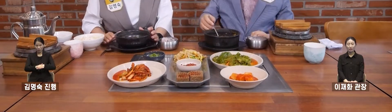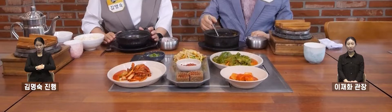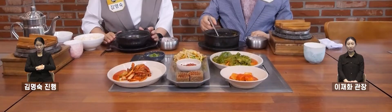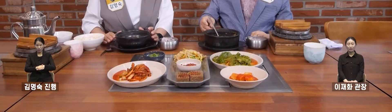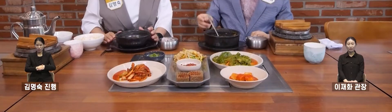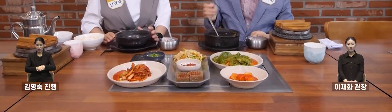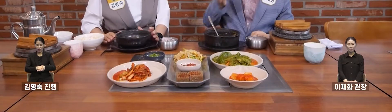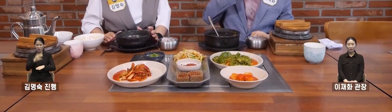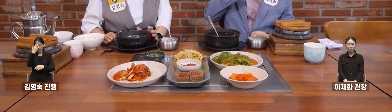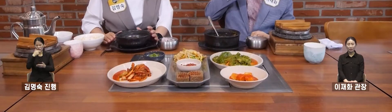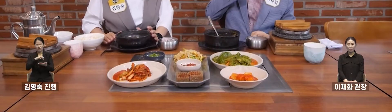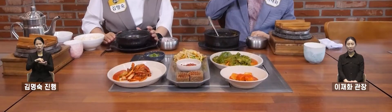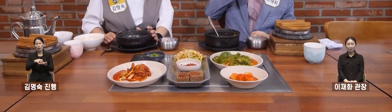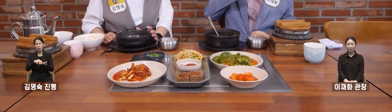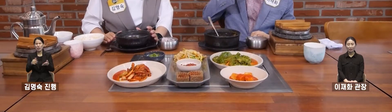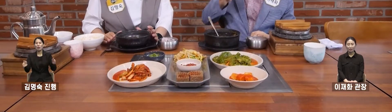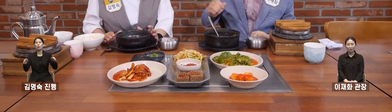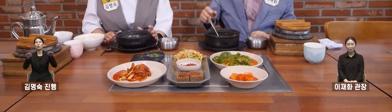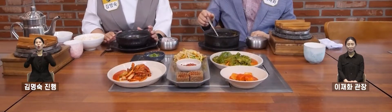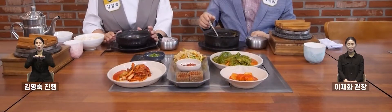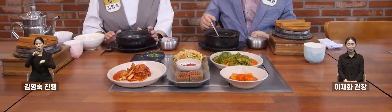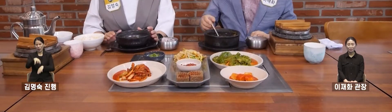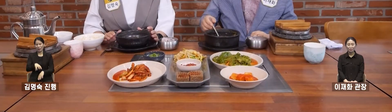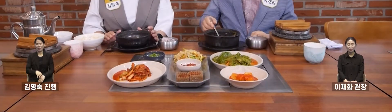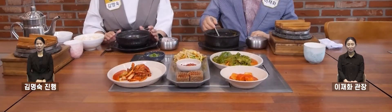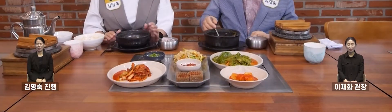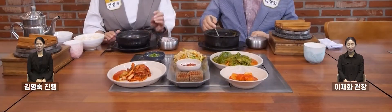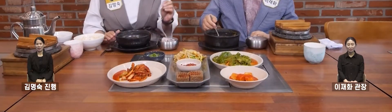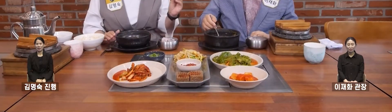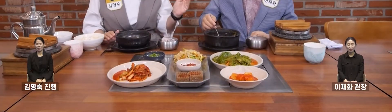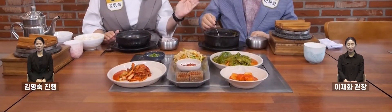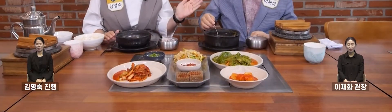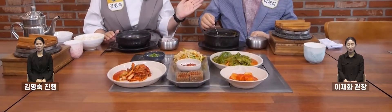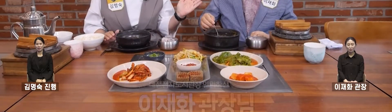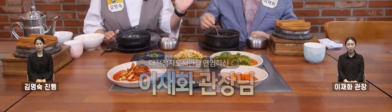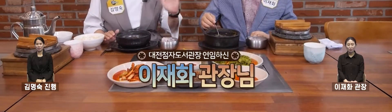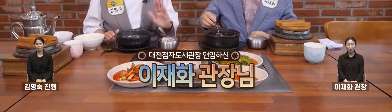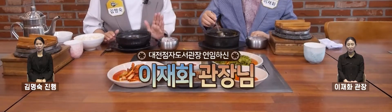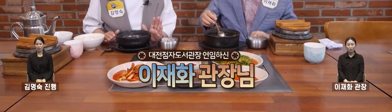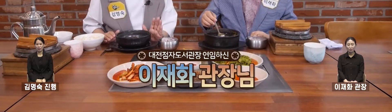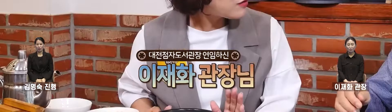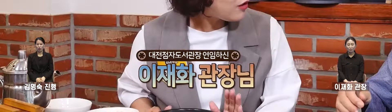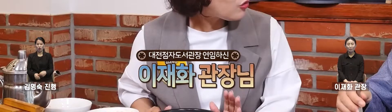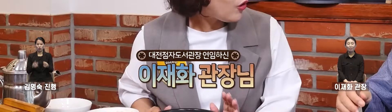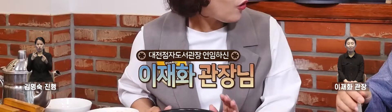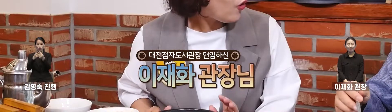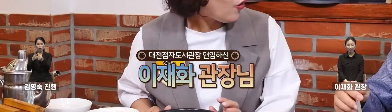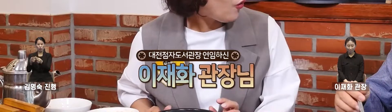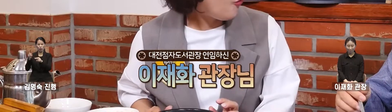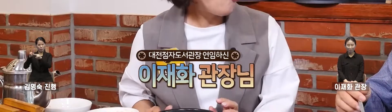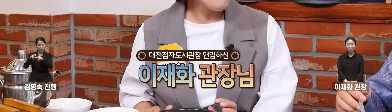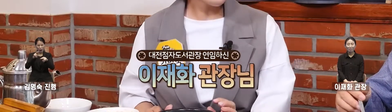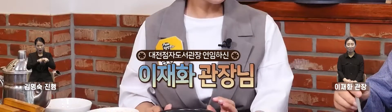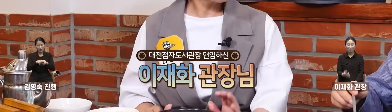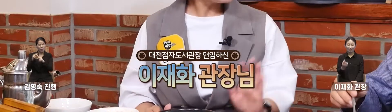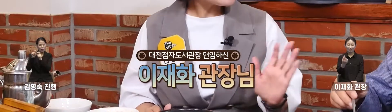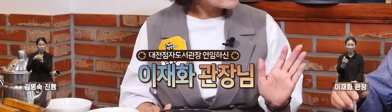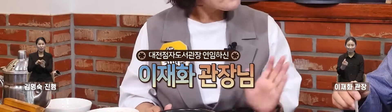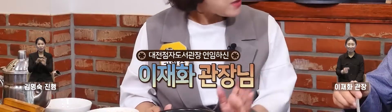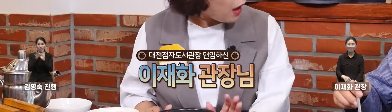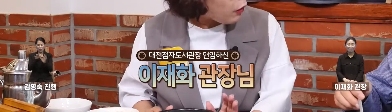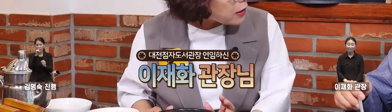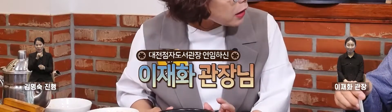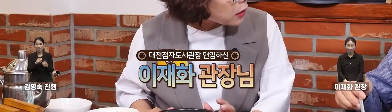대전 점자도서관 네. 보니까 이렇게 연임을 하셨더라고요. 예, 예. 지금